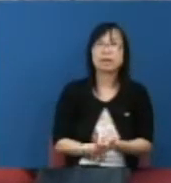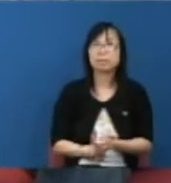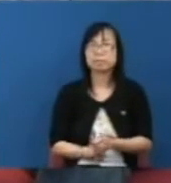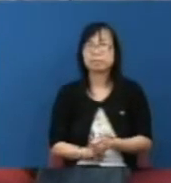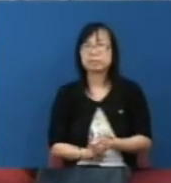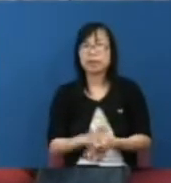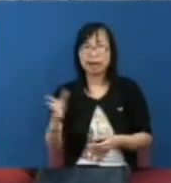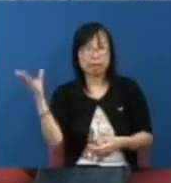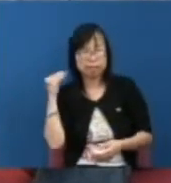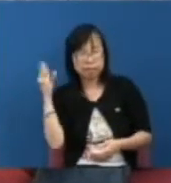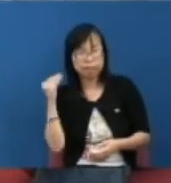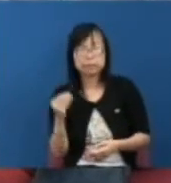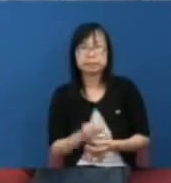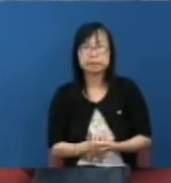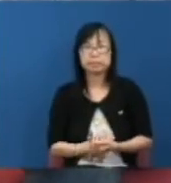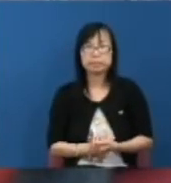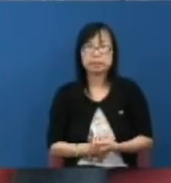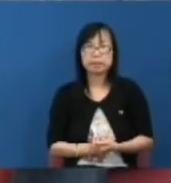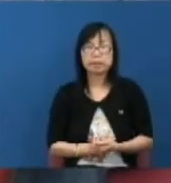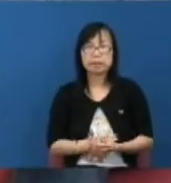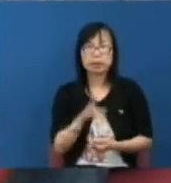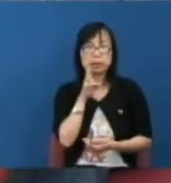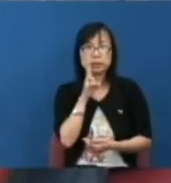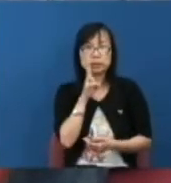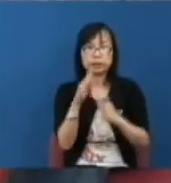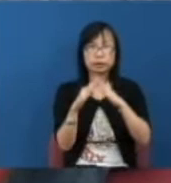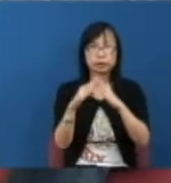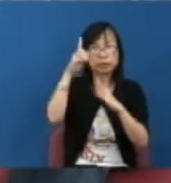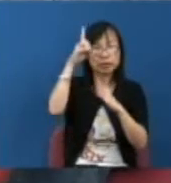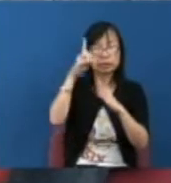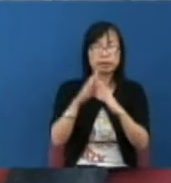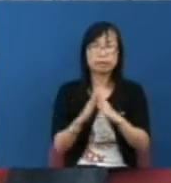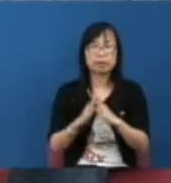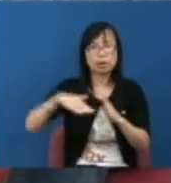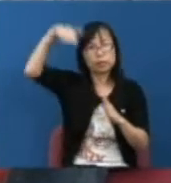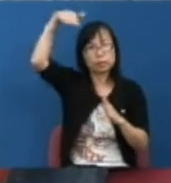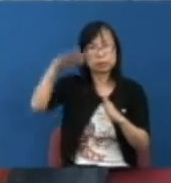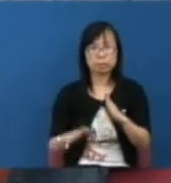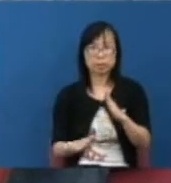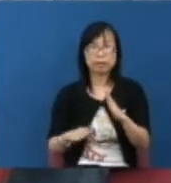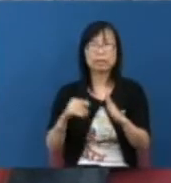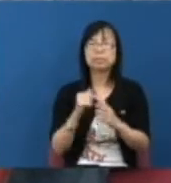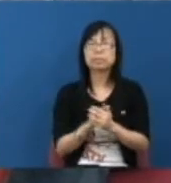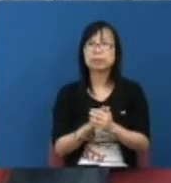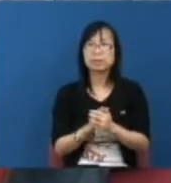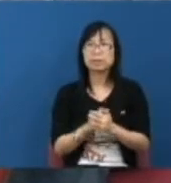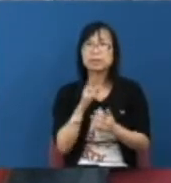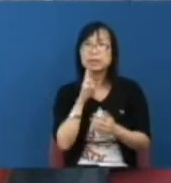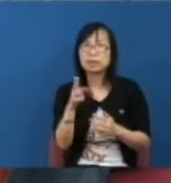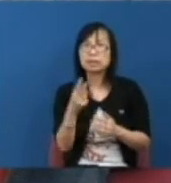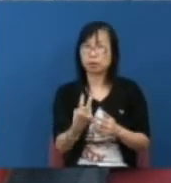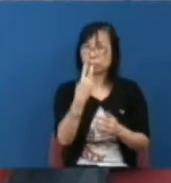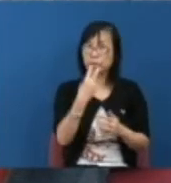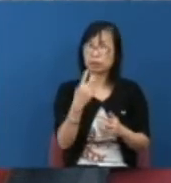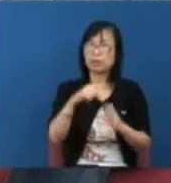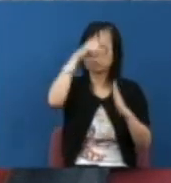具。 頭先聽落嚟啦，即係譬如好似。屋宇的樓底啦，樓底高低已經可以令到即係嗰個空氣流